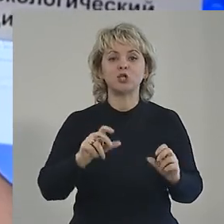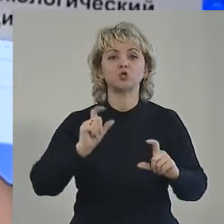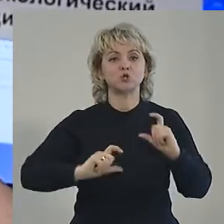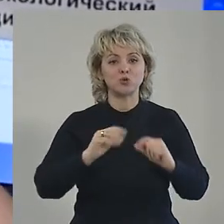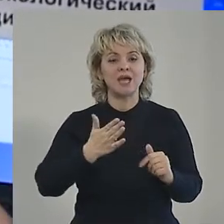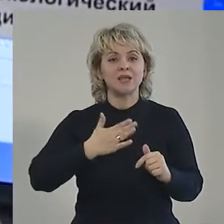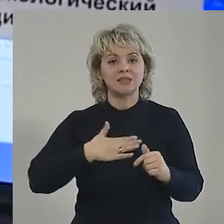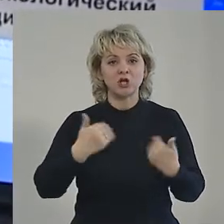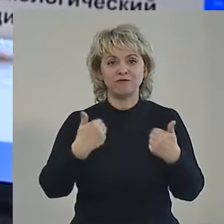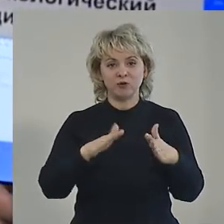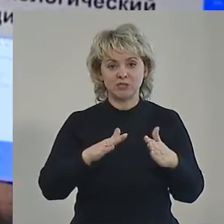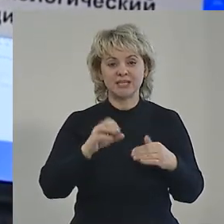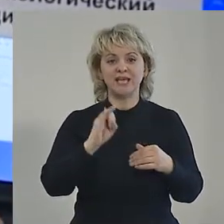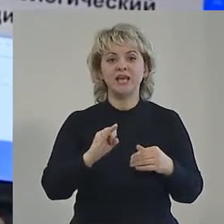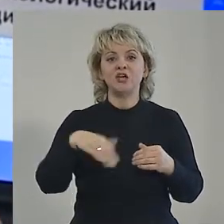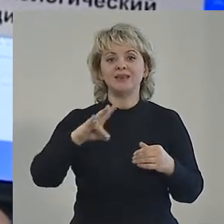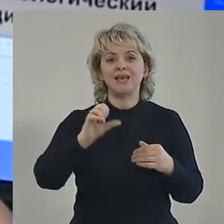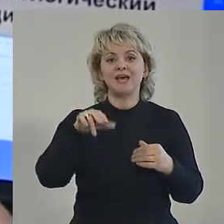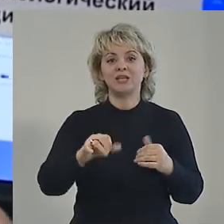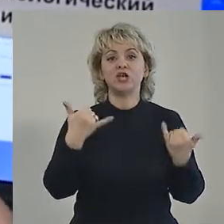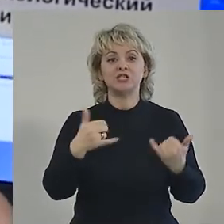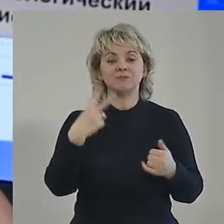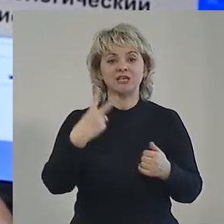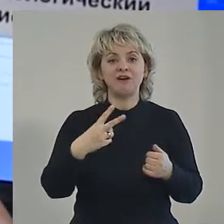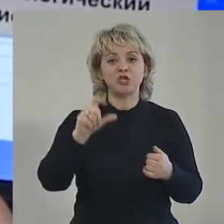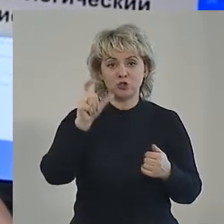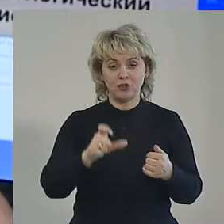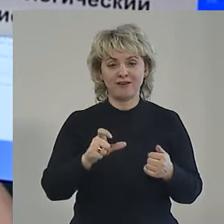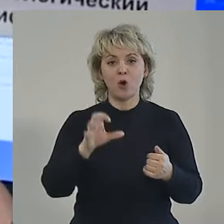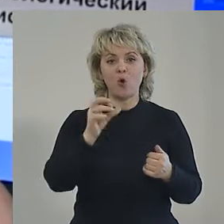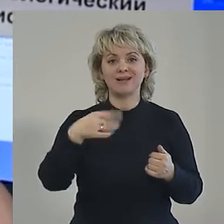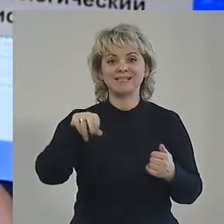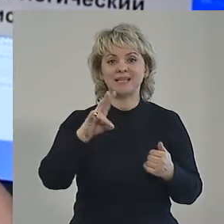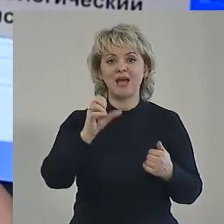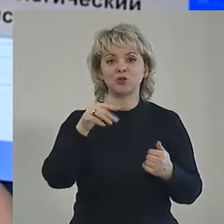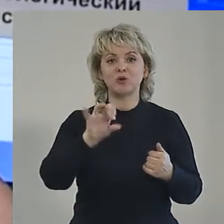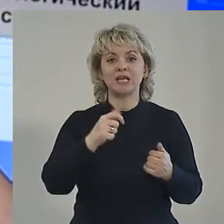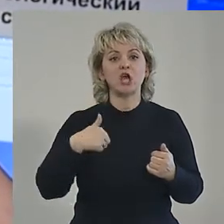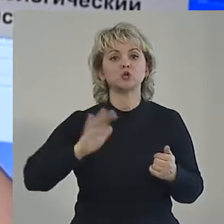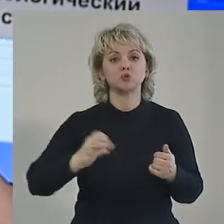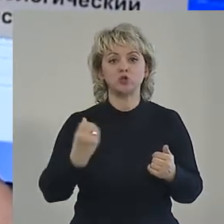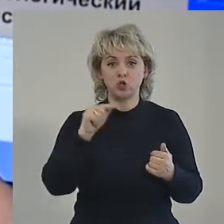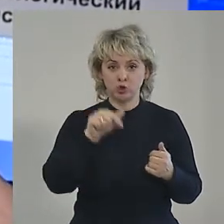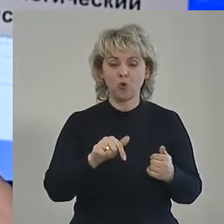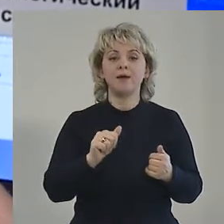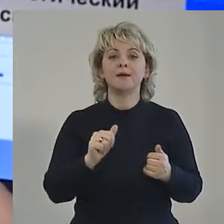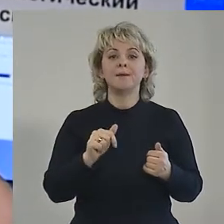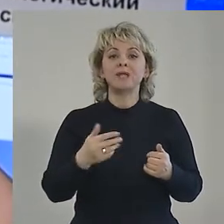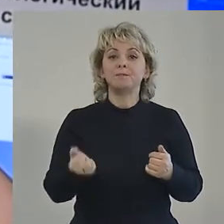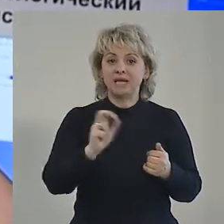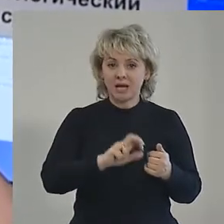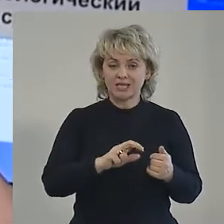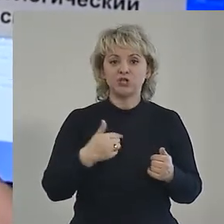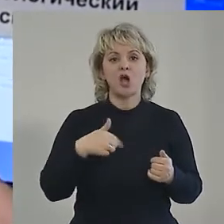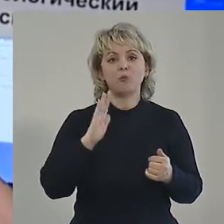студенты, наши выпускники, интерны, и вот теперь 2 человека-ординаторы. И я жду еще,